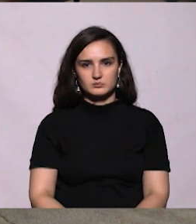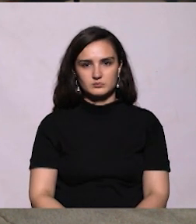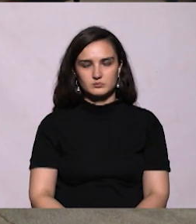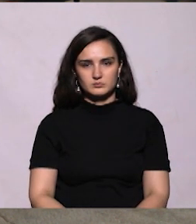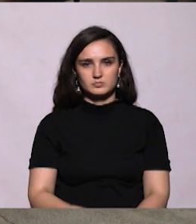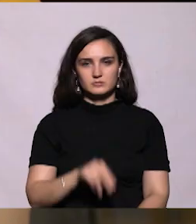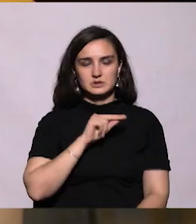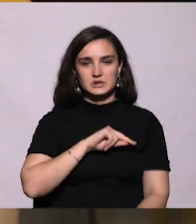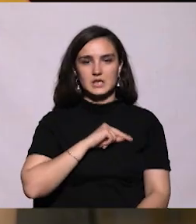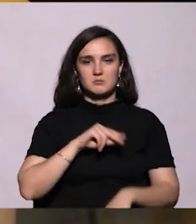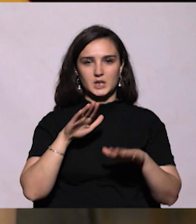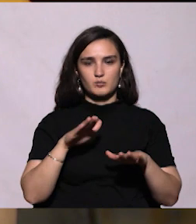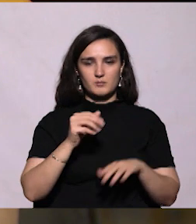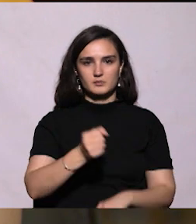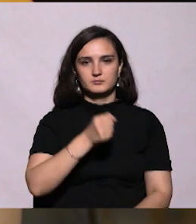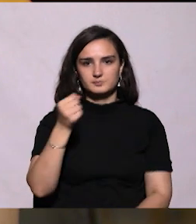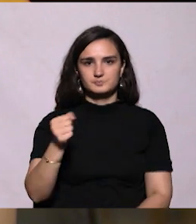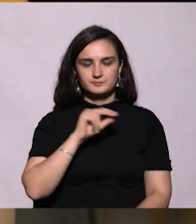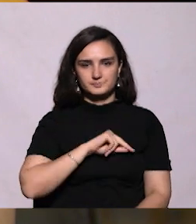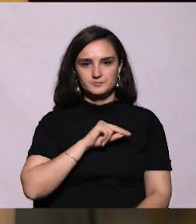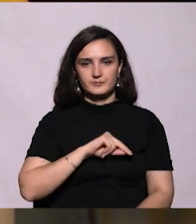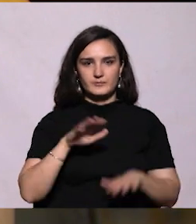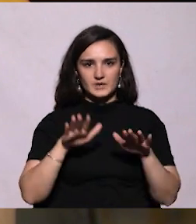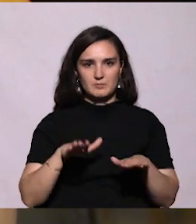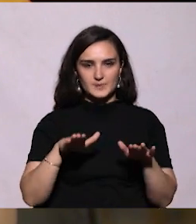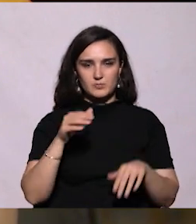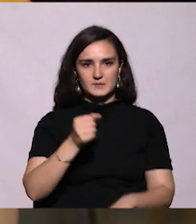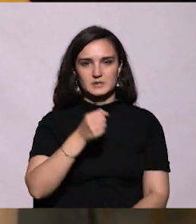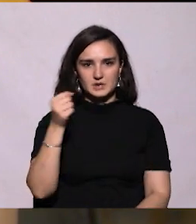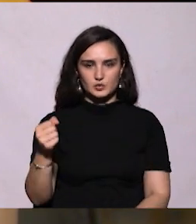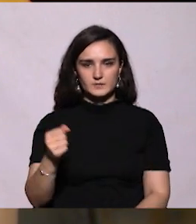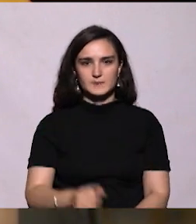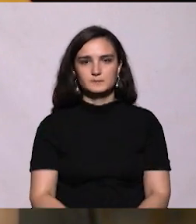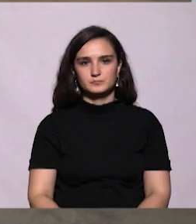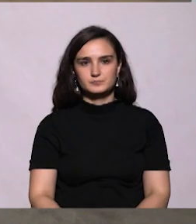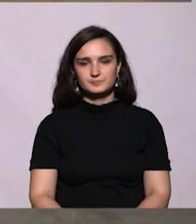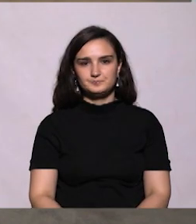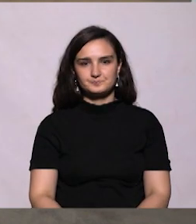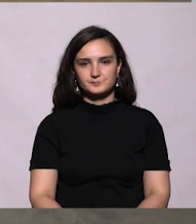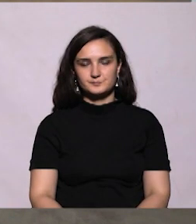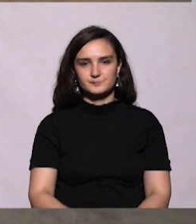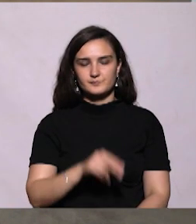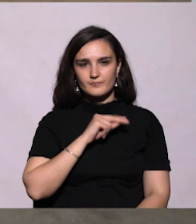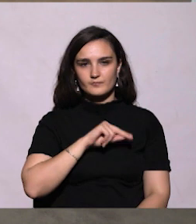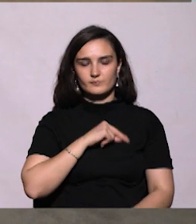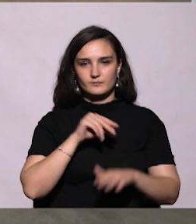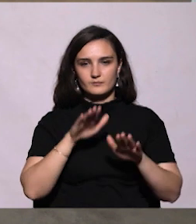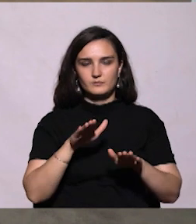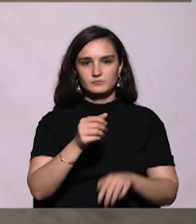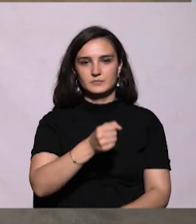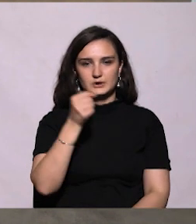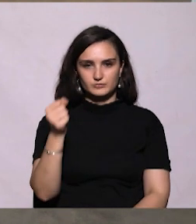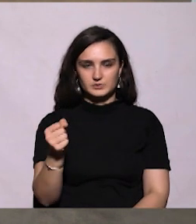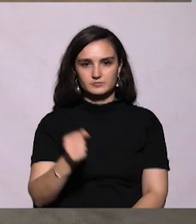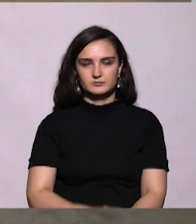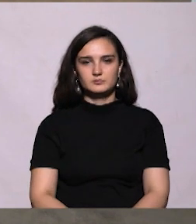Appoint, თანამდებობაზე დანიშნა. Appoint, თანამდებობაზე დანიშნა. Appoint,